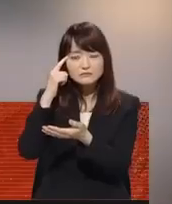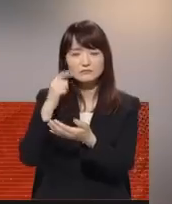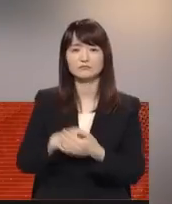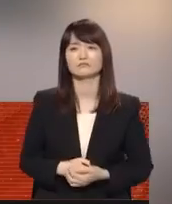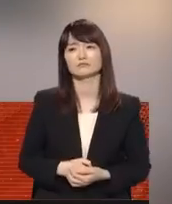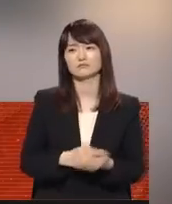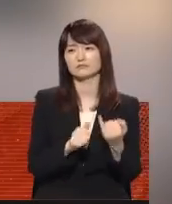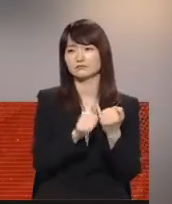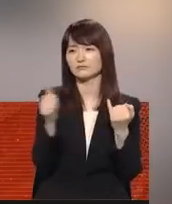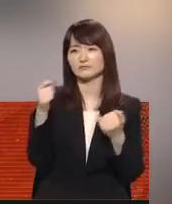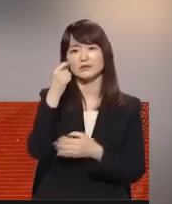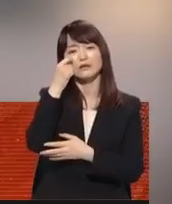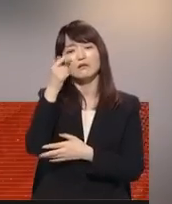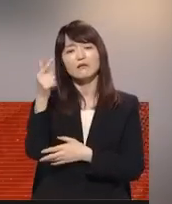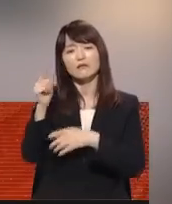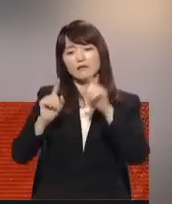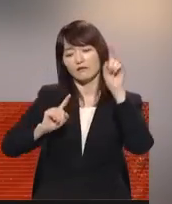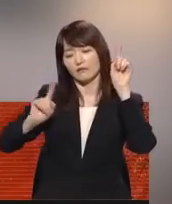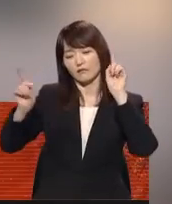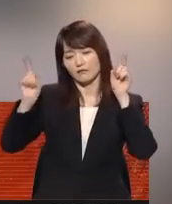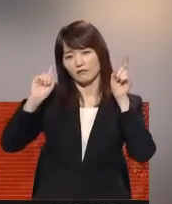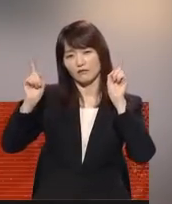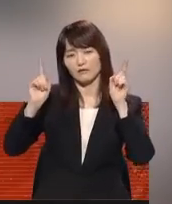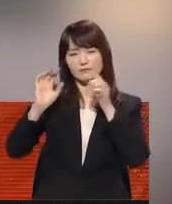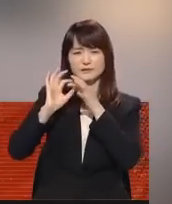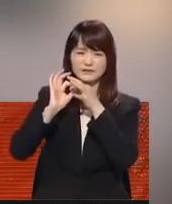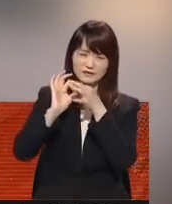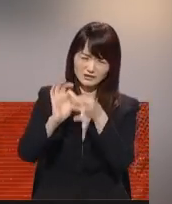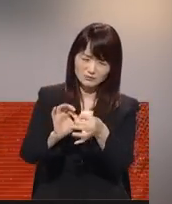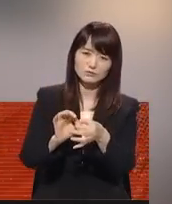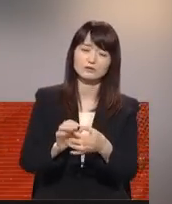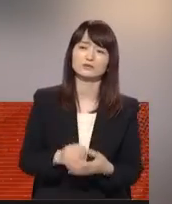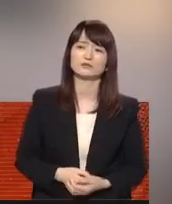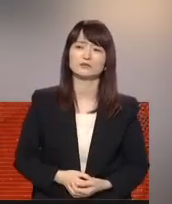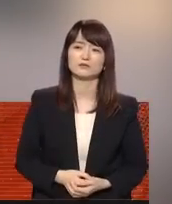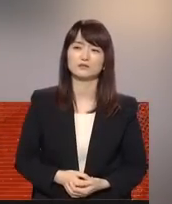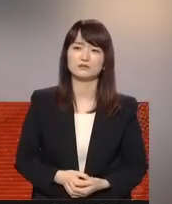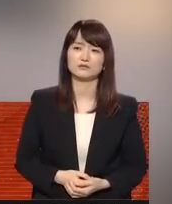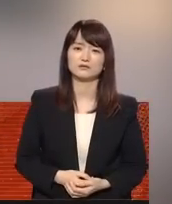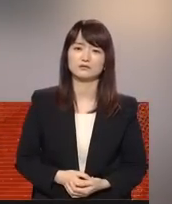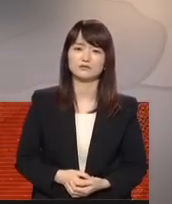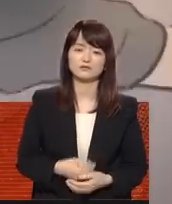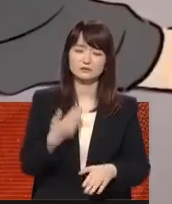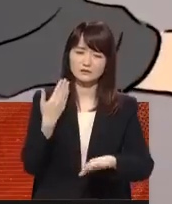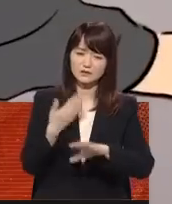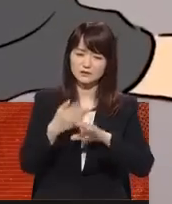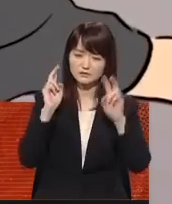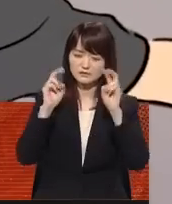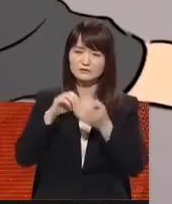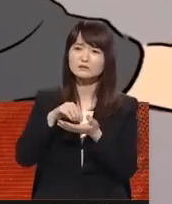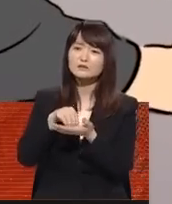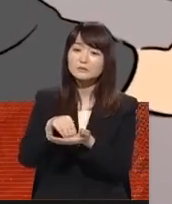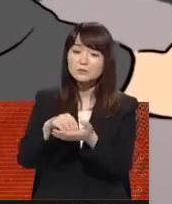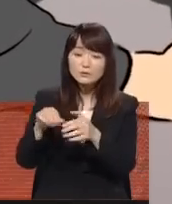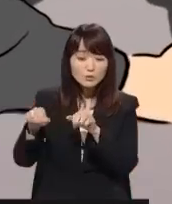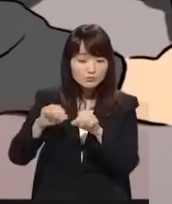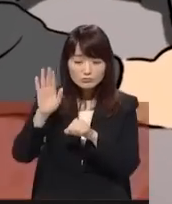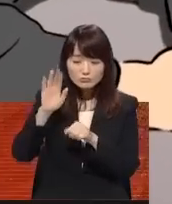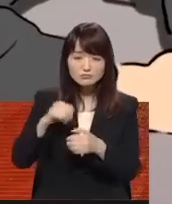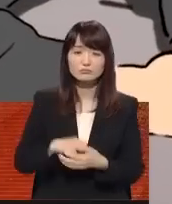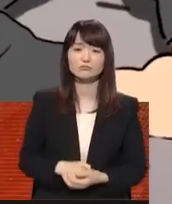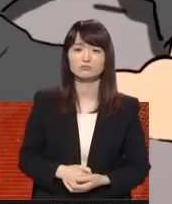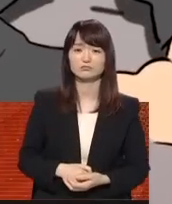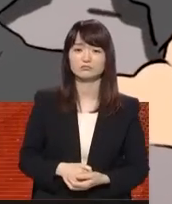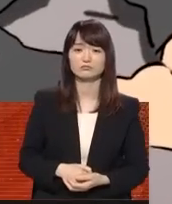남편이 6개월 동안 백수 생활도 지속하면서 또 이직 활동도 안 하는 거예요 9시간동안 이상하다